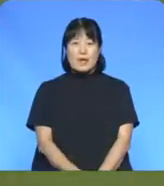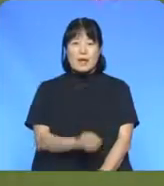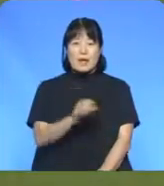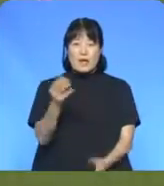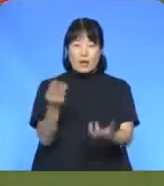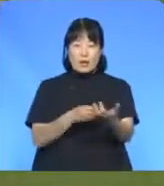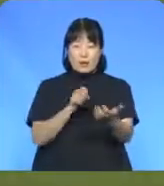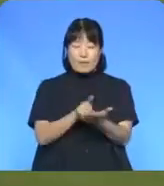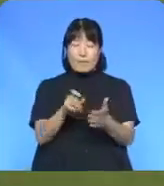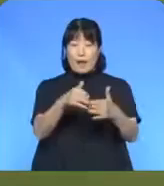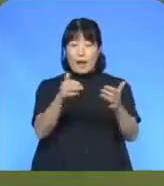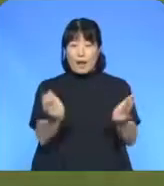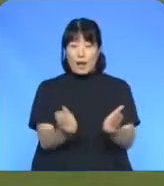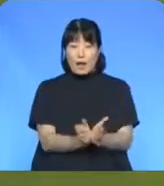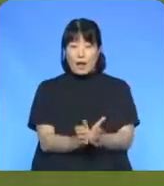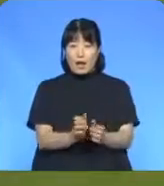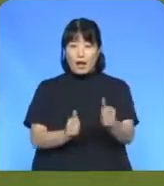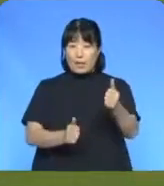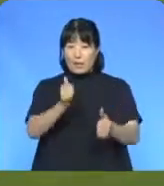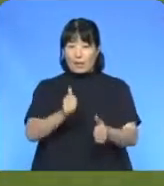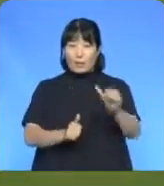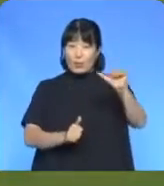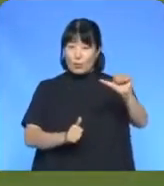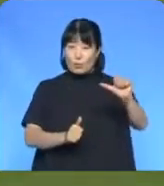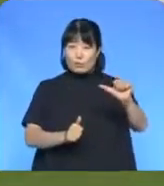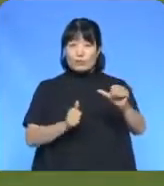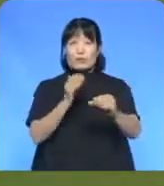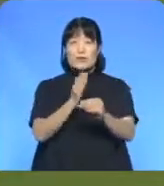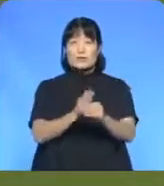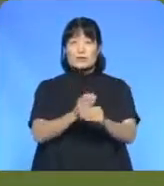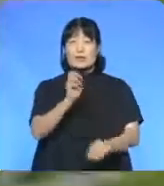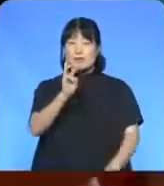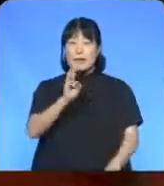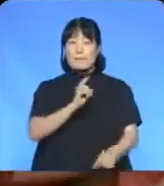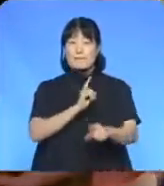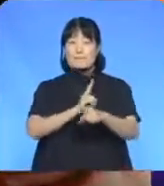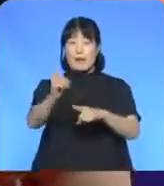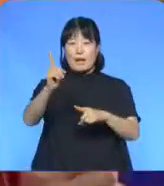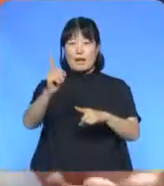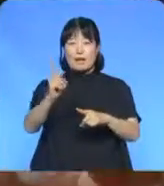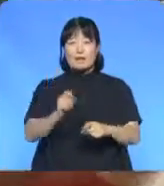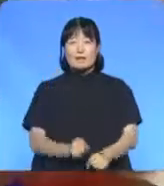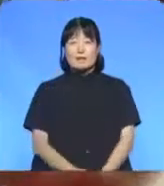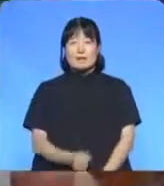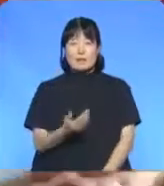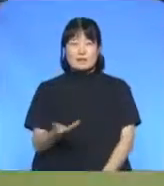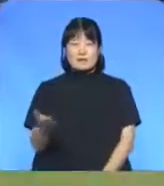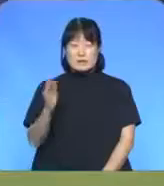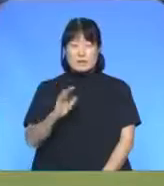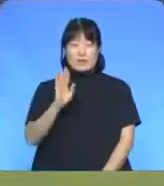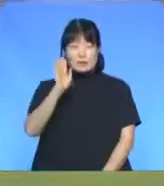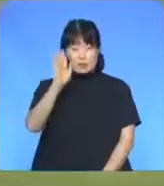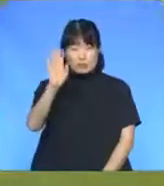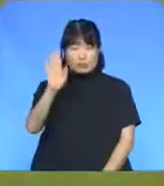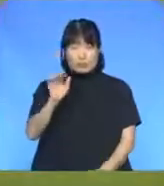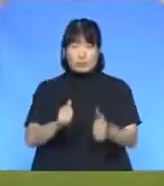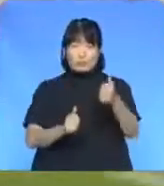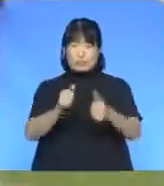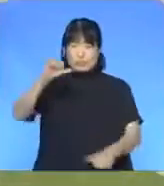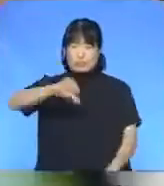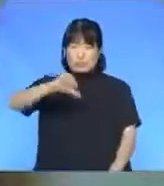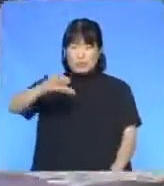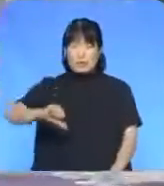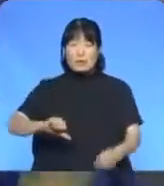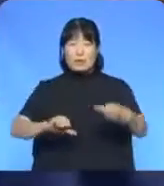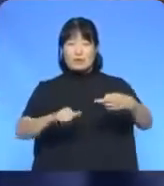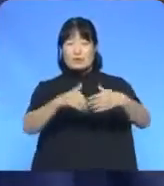강원FC는 올 시즌 초반 5경기에서 3승을 거두며 리그 선두권을 내달렸습니다. 하지만 이후 부진에 빠지며 전체